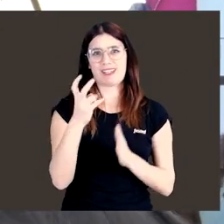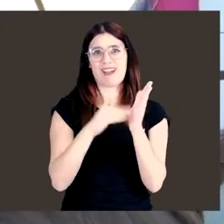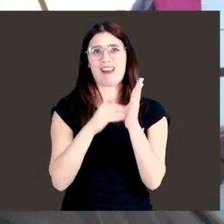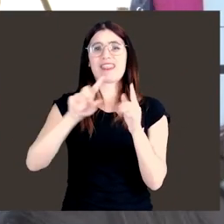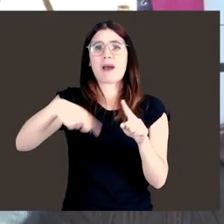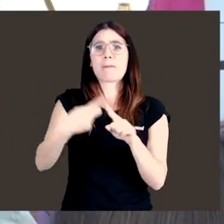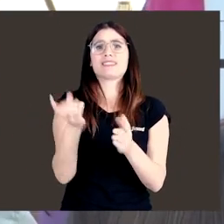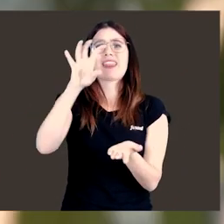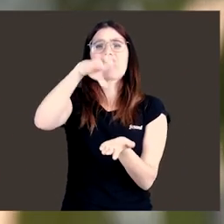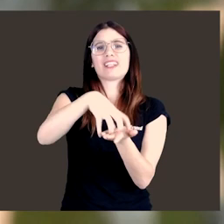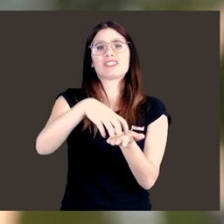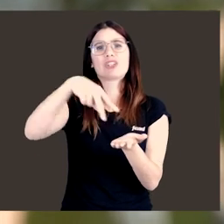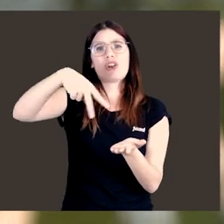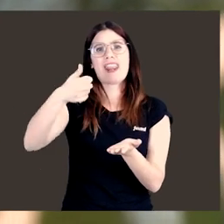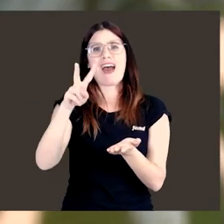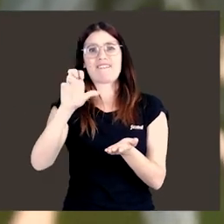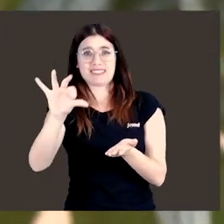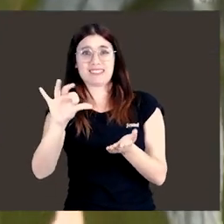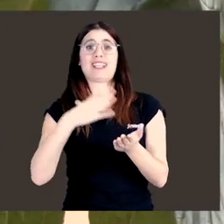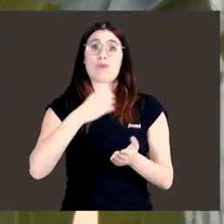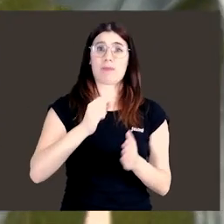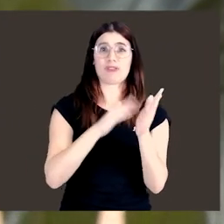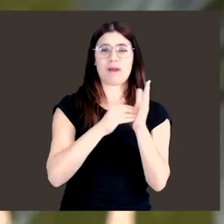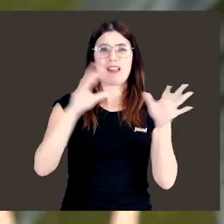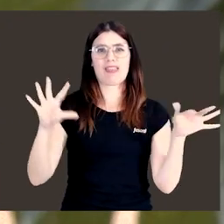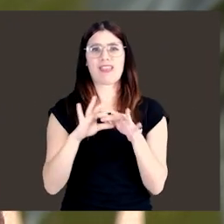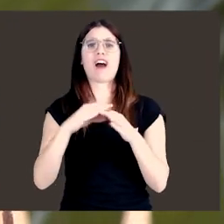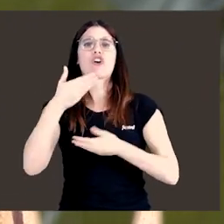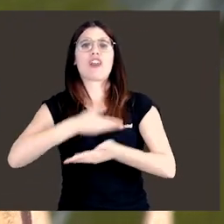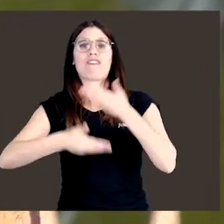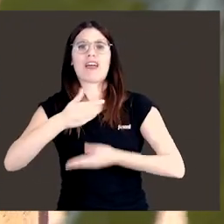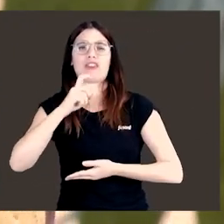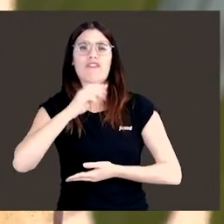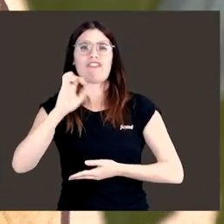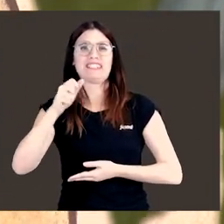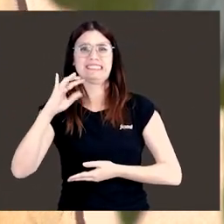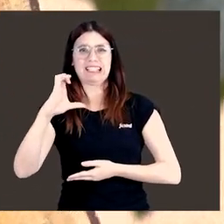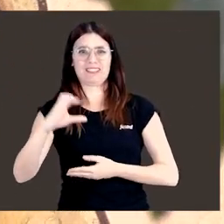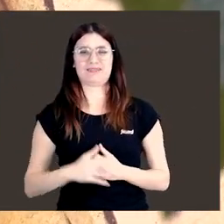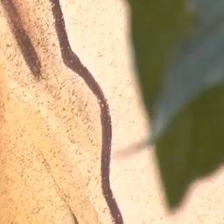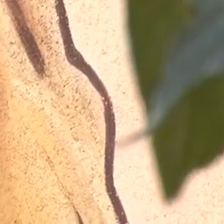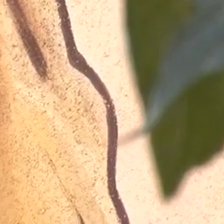de València i el Centre d'Innovació Les Naves de l'Ajuntament de València amb la col·laboració de la FECIT.